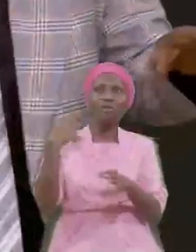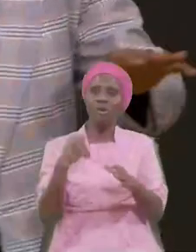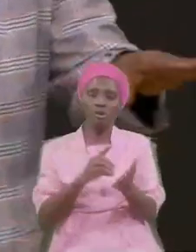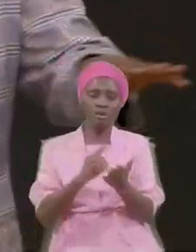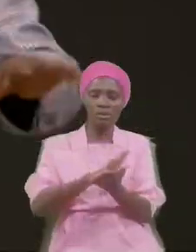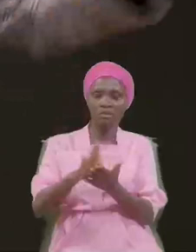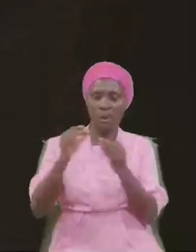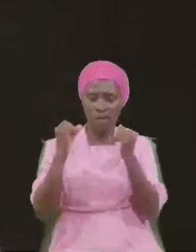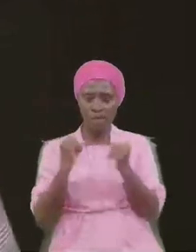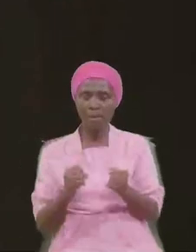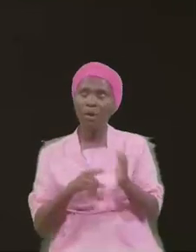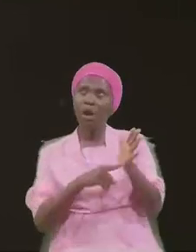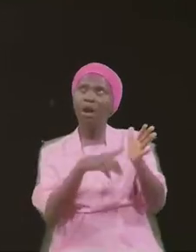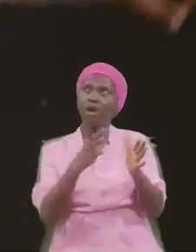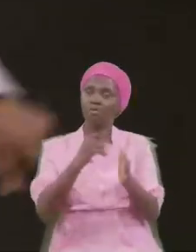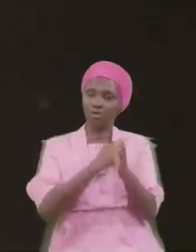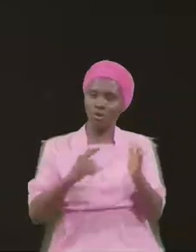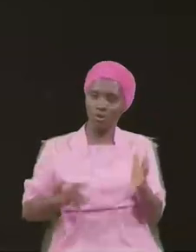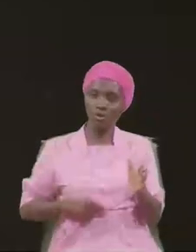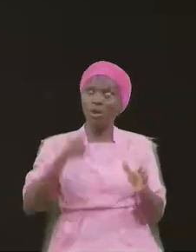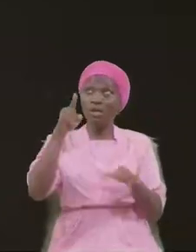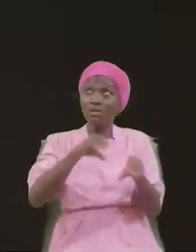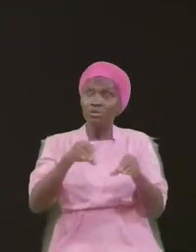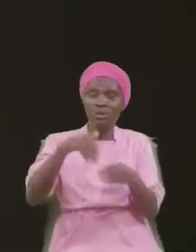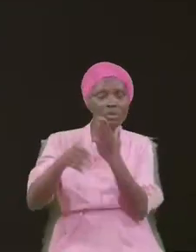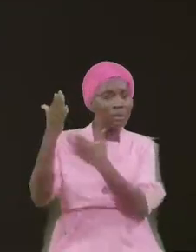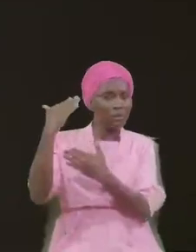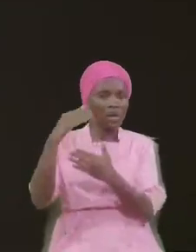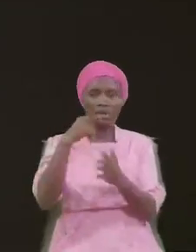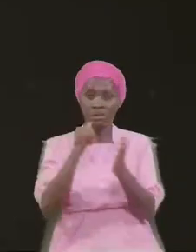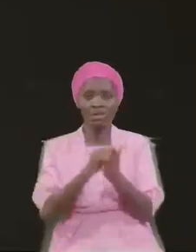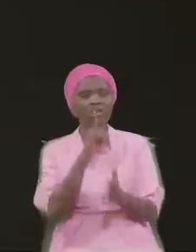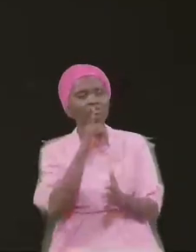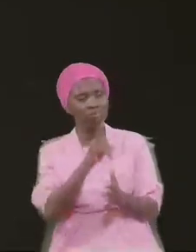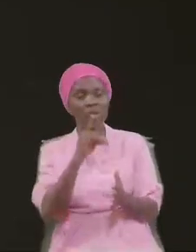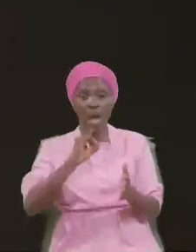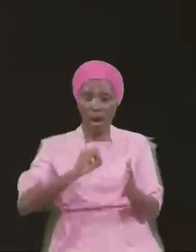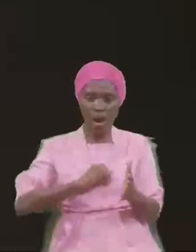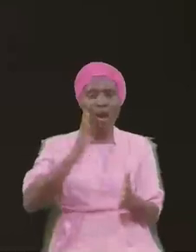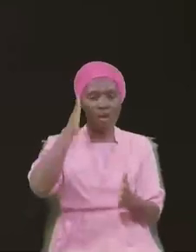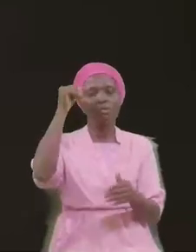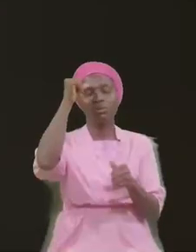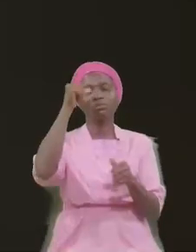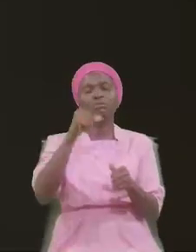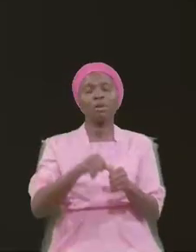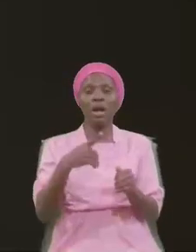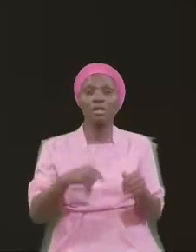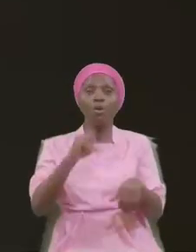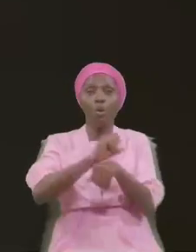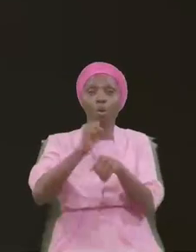les manifestations surnaturelles du Seigneur, ce qu'il a fait dans le passé. Je rappellerai les œuvres